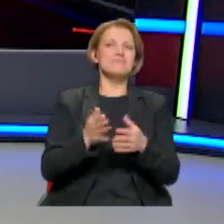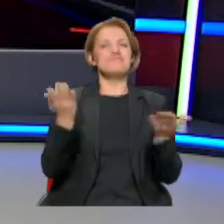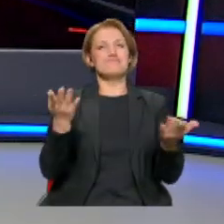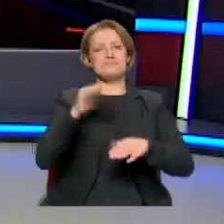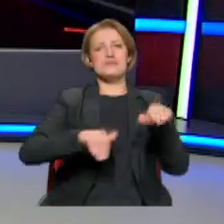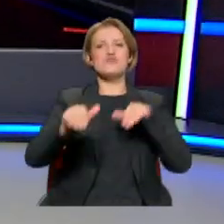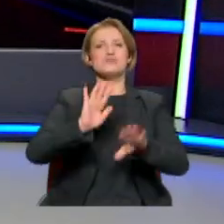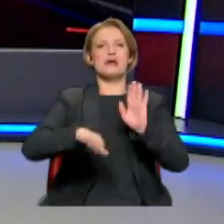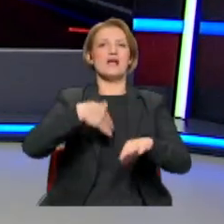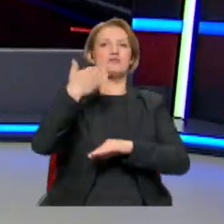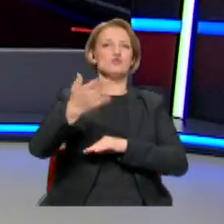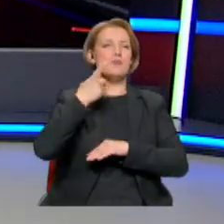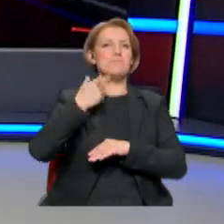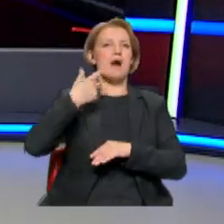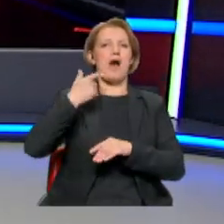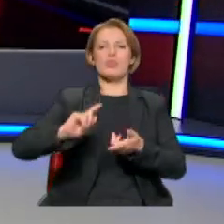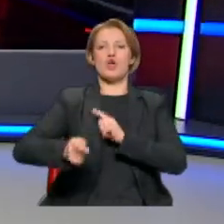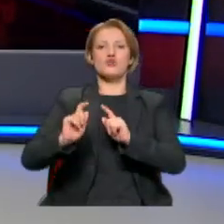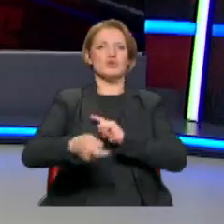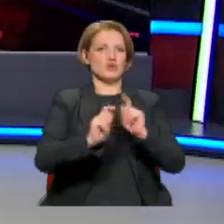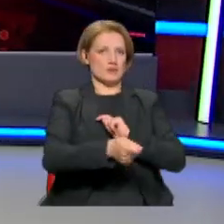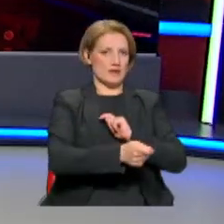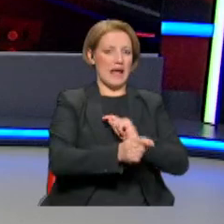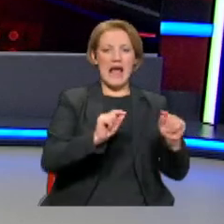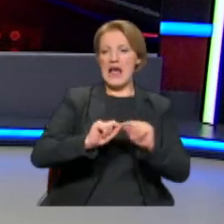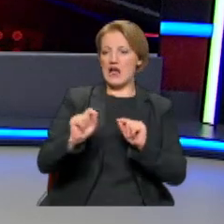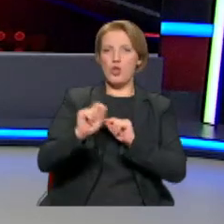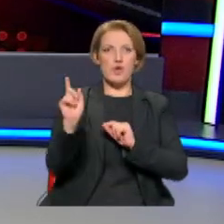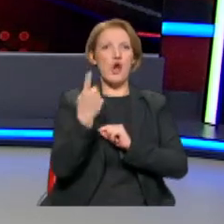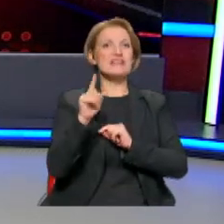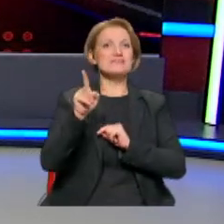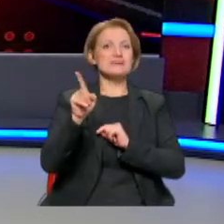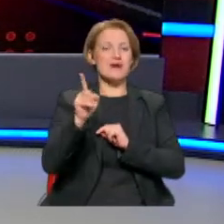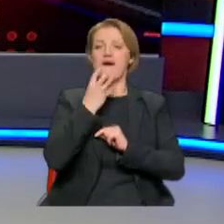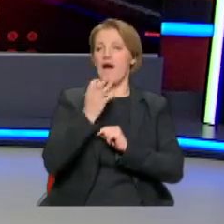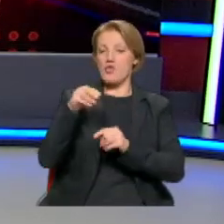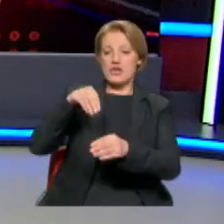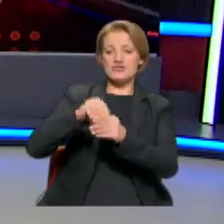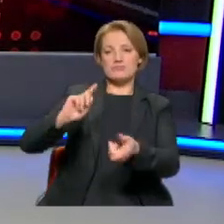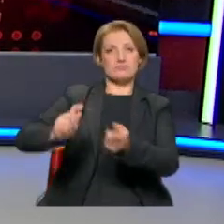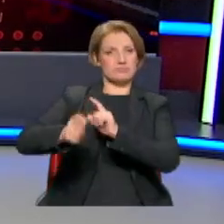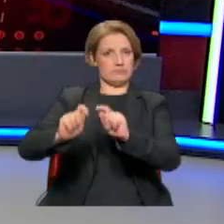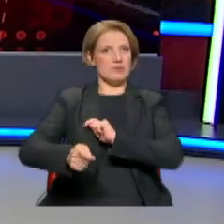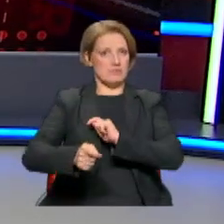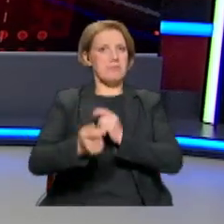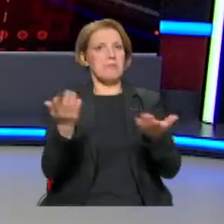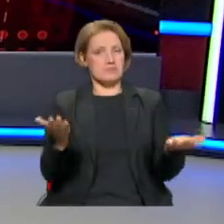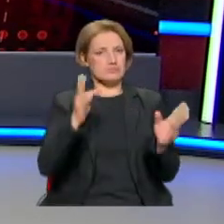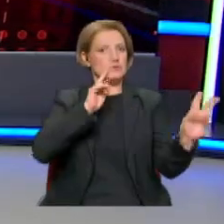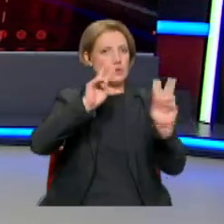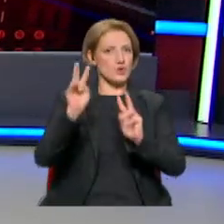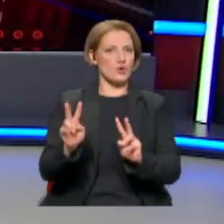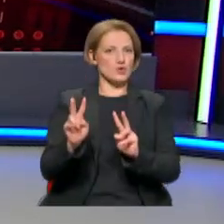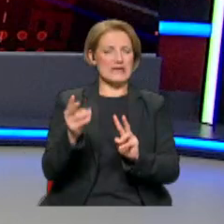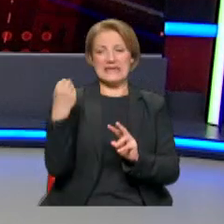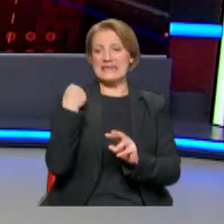seçimlerden sonra bakanlar değişti ekonomi yönetimindeki kadrolar değişti ancak gördük